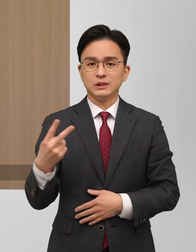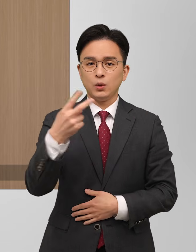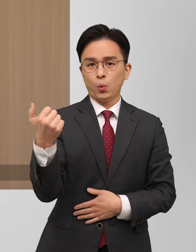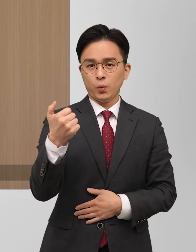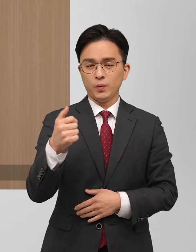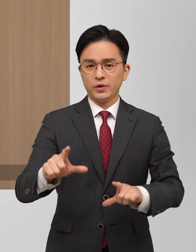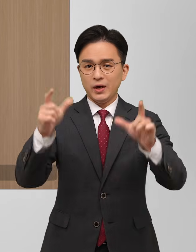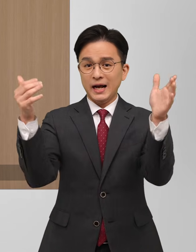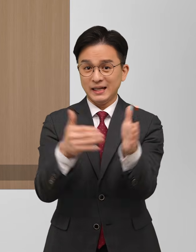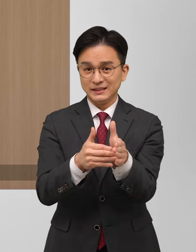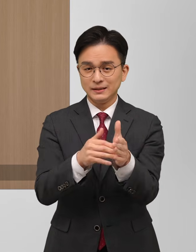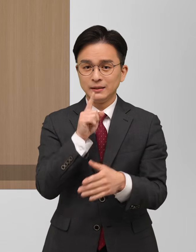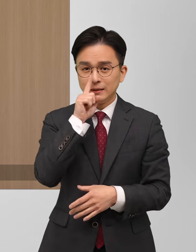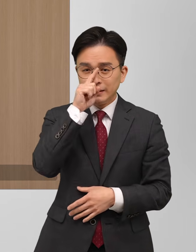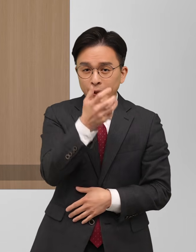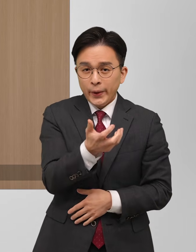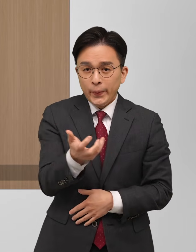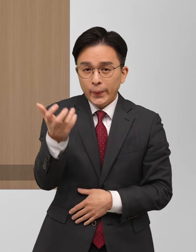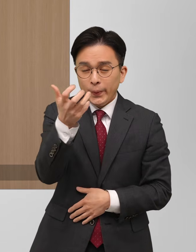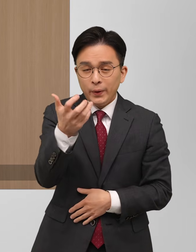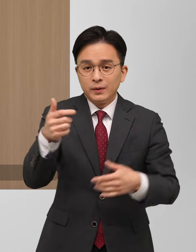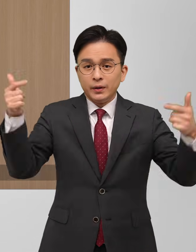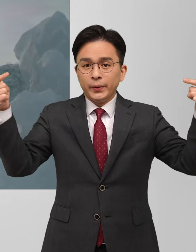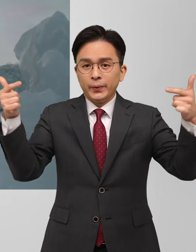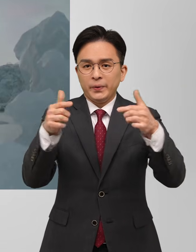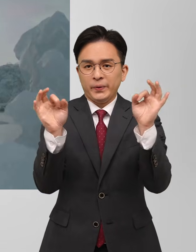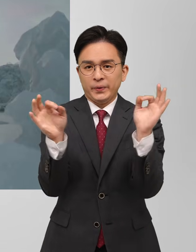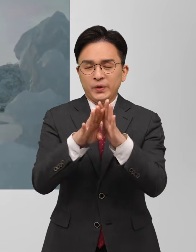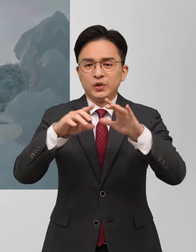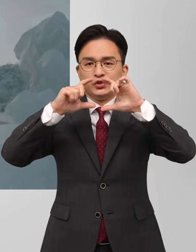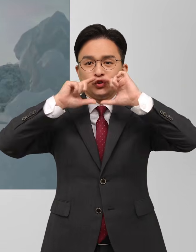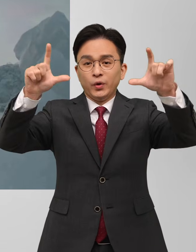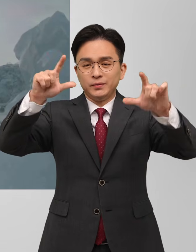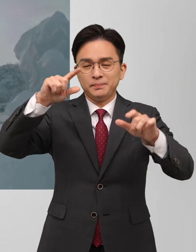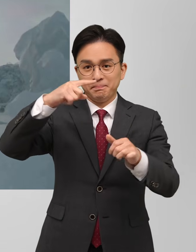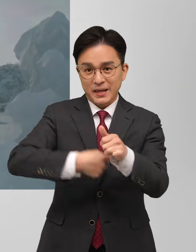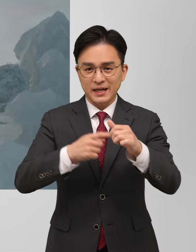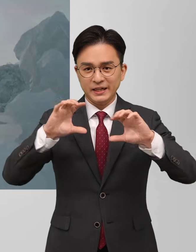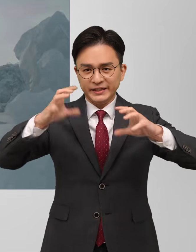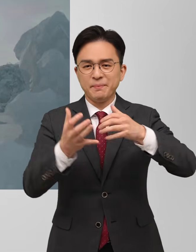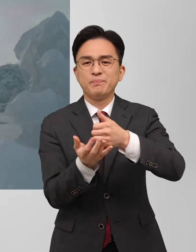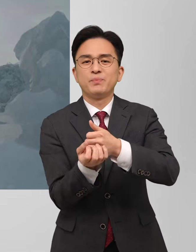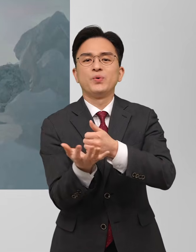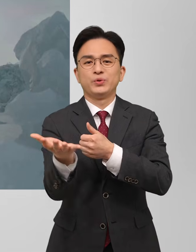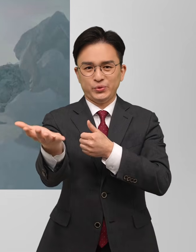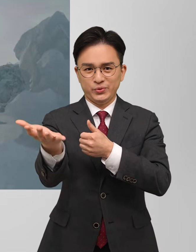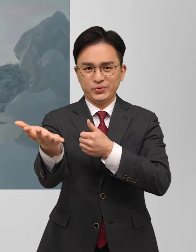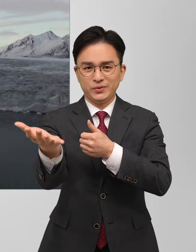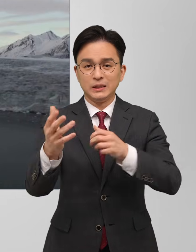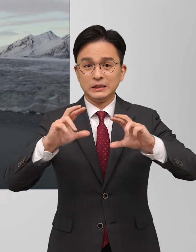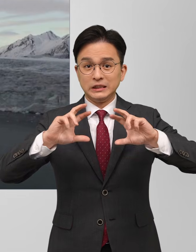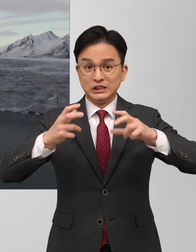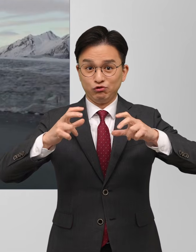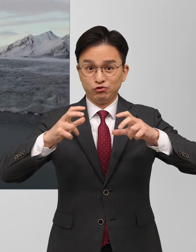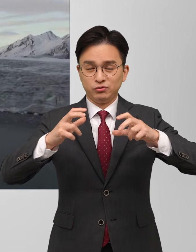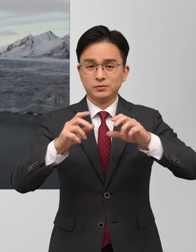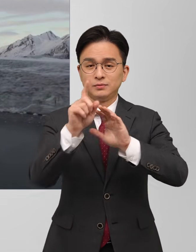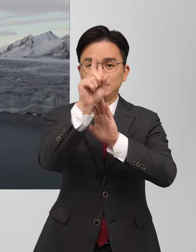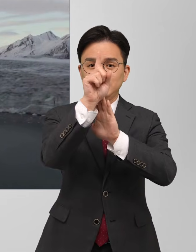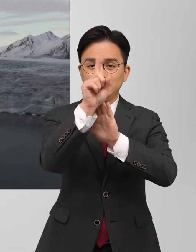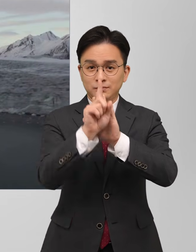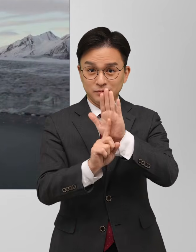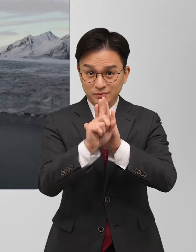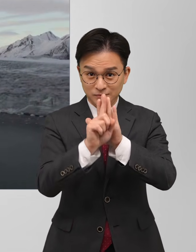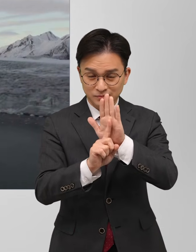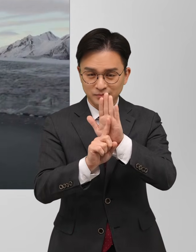중립이 글로벌 패러다임으로 대두되었습니다. 산업화 이전 대비 지구 평균 기온 상승을 2도보다